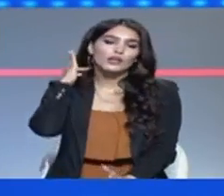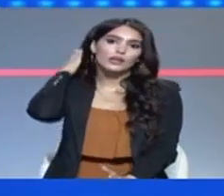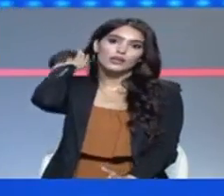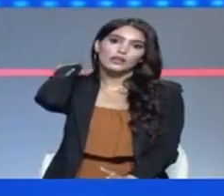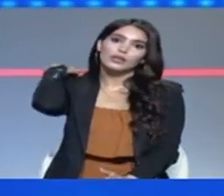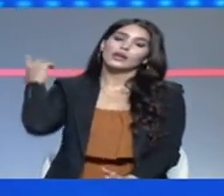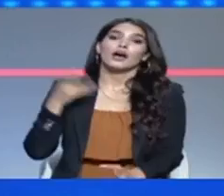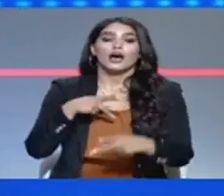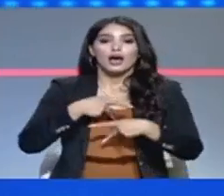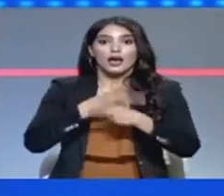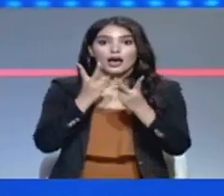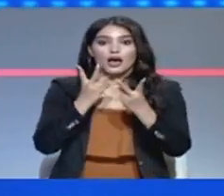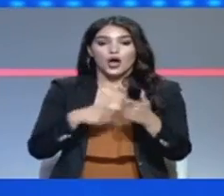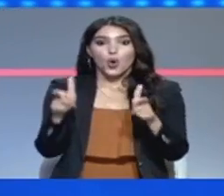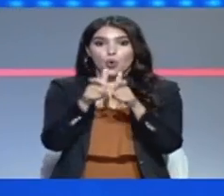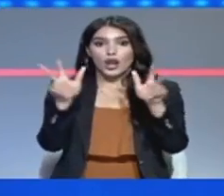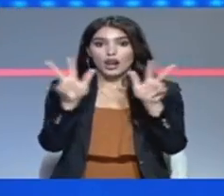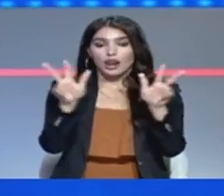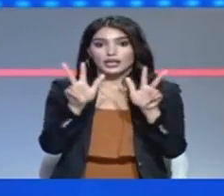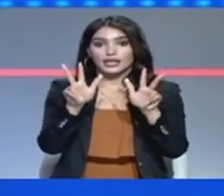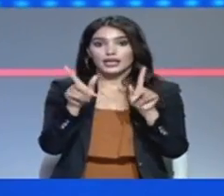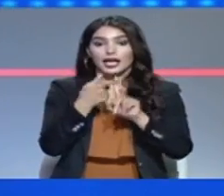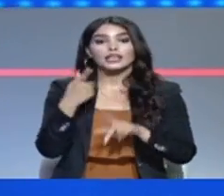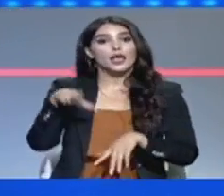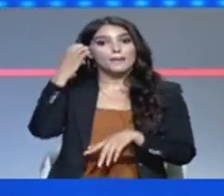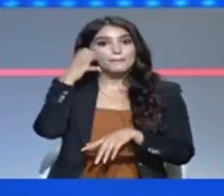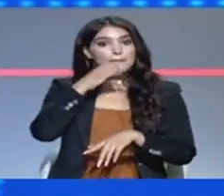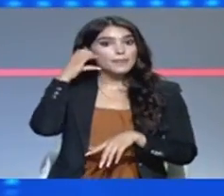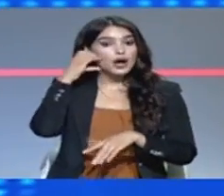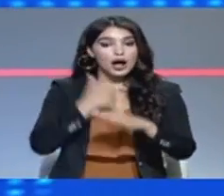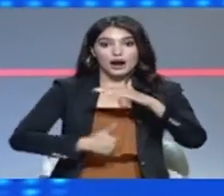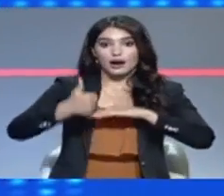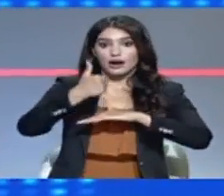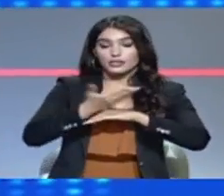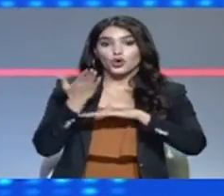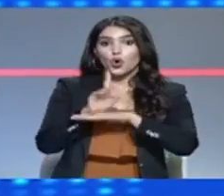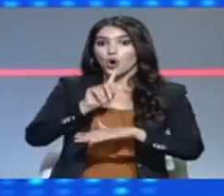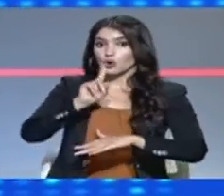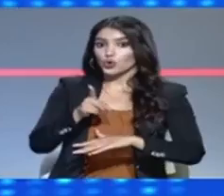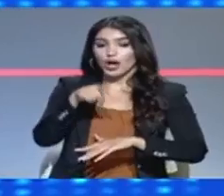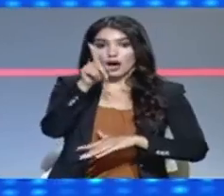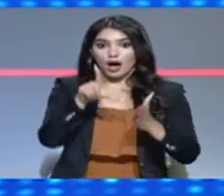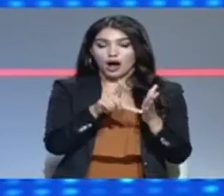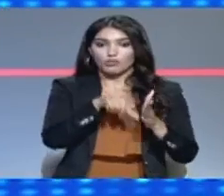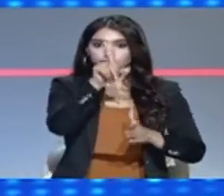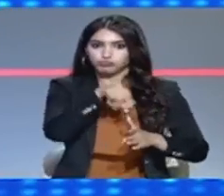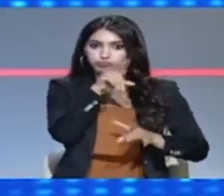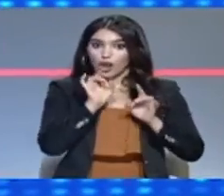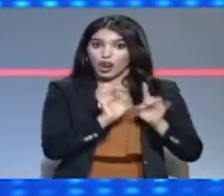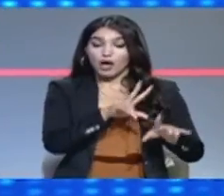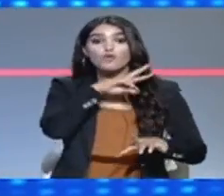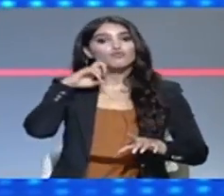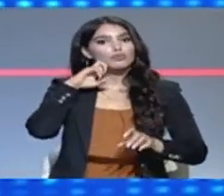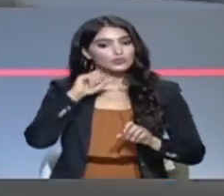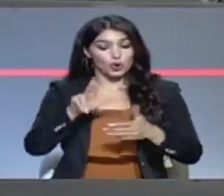أعلنت وكالة أنباء الإمارات أن رئيس البلاد أصدر مرسوماً يلغي قانون مقاطعة المحتل الإسرائيلي